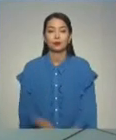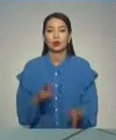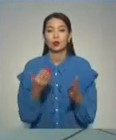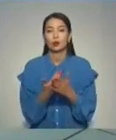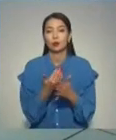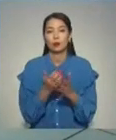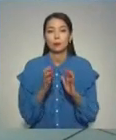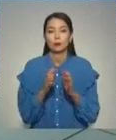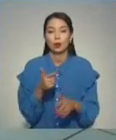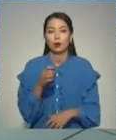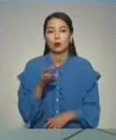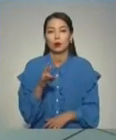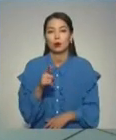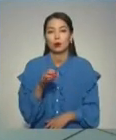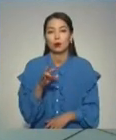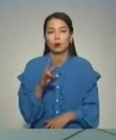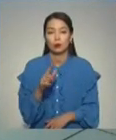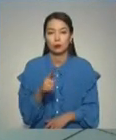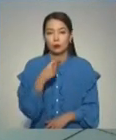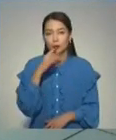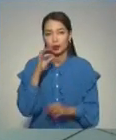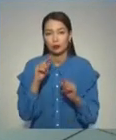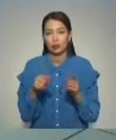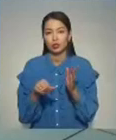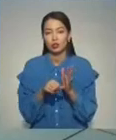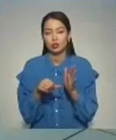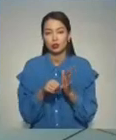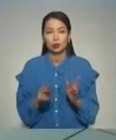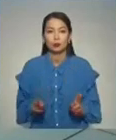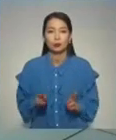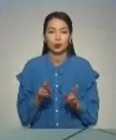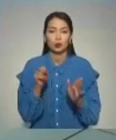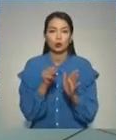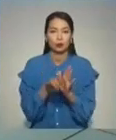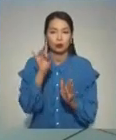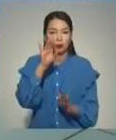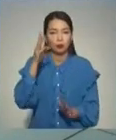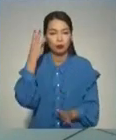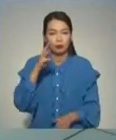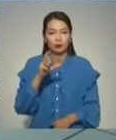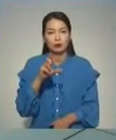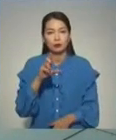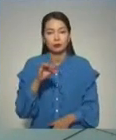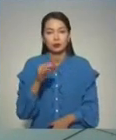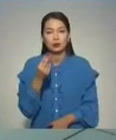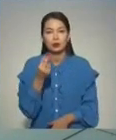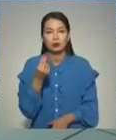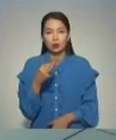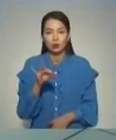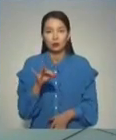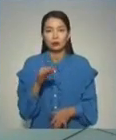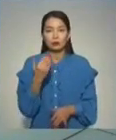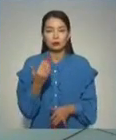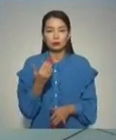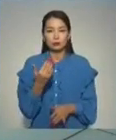Новостям в мире. Гонконгская полиция арестовала 6-го подозреваемого в убийстве известной модели Эбби Чой. Светскую львицу могли